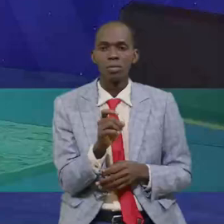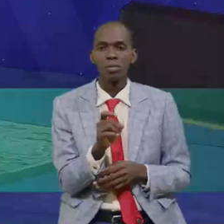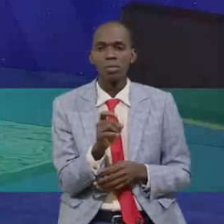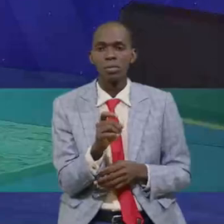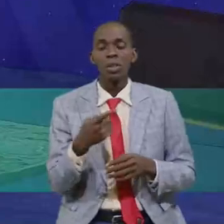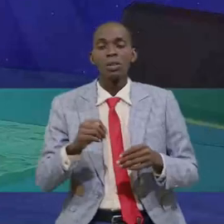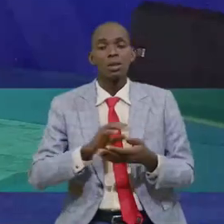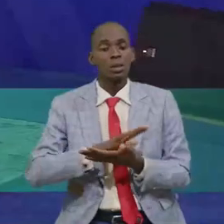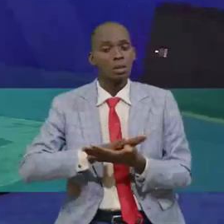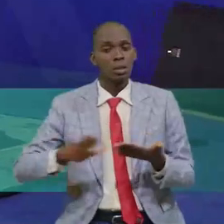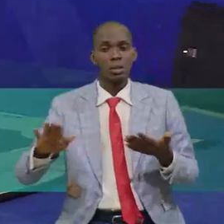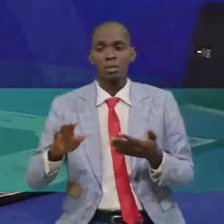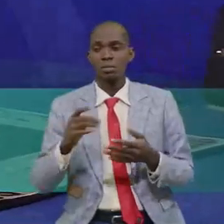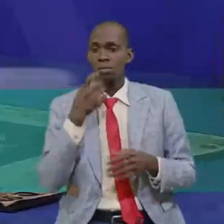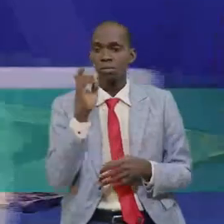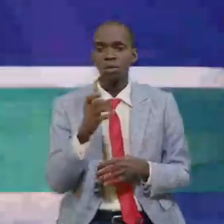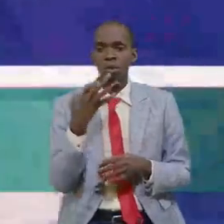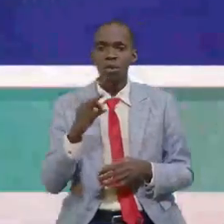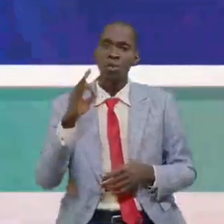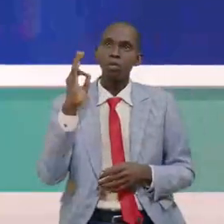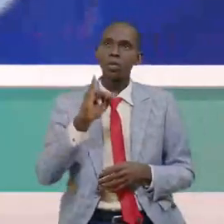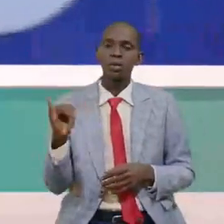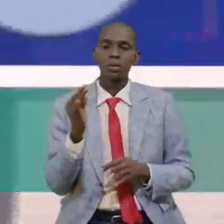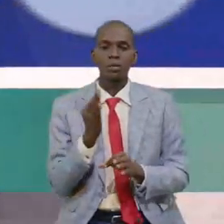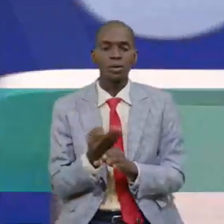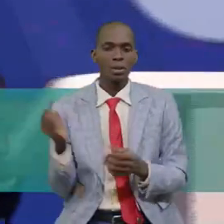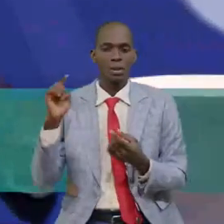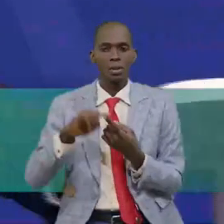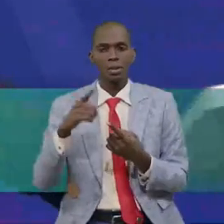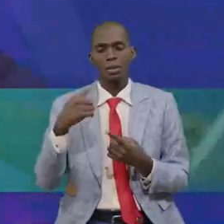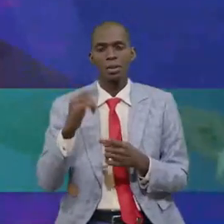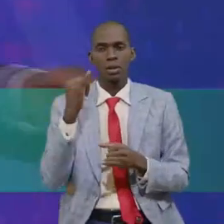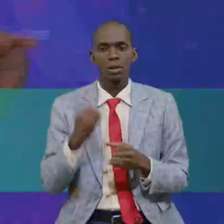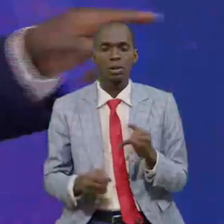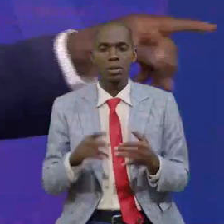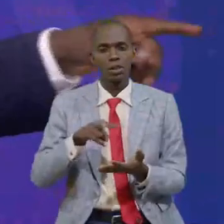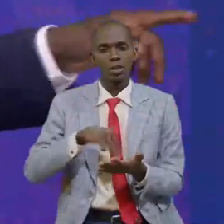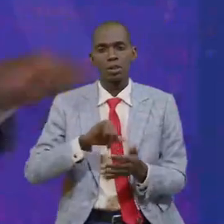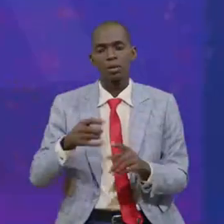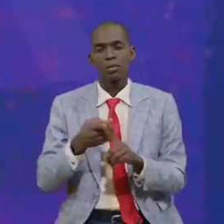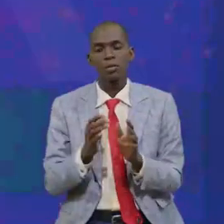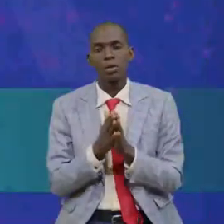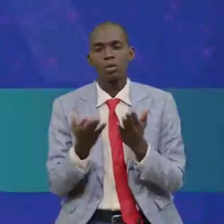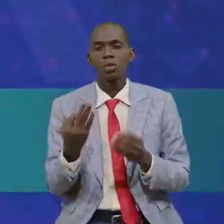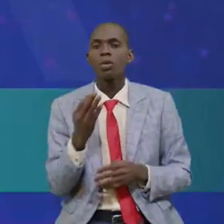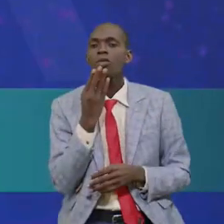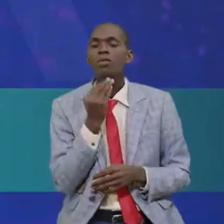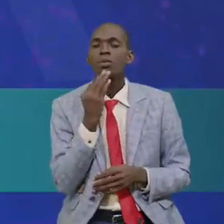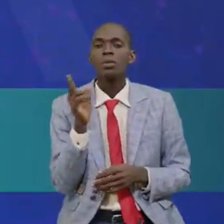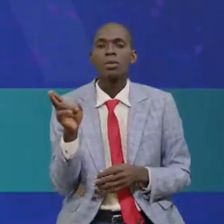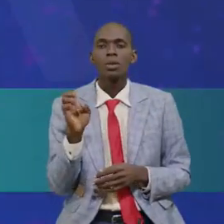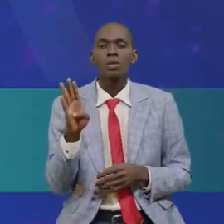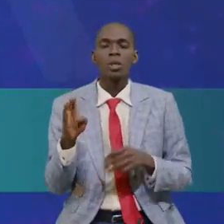la fin. Je considère Hébreux au chapitre 10. Nous lisons à partir du verset 22. Hébreux